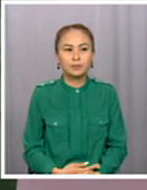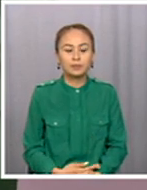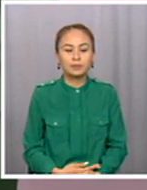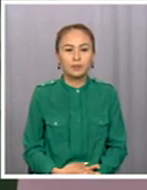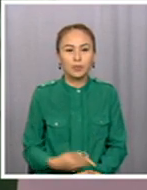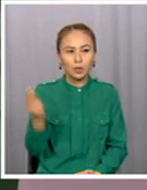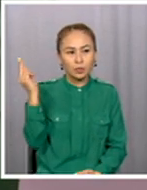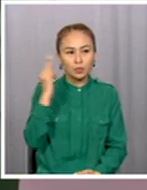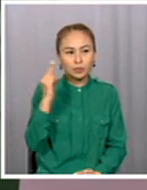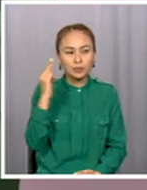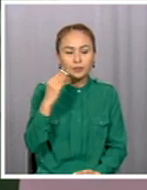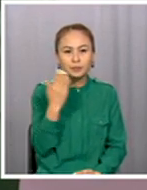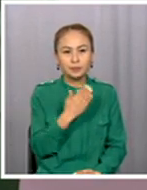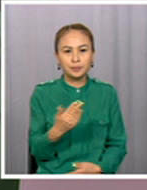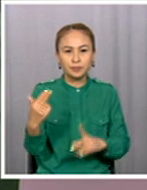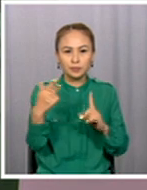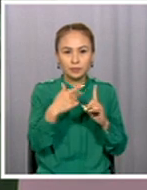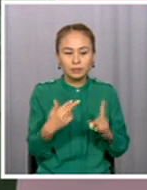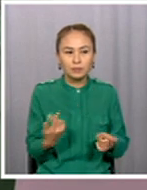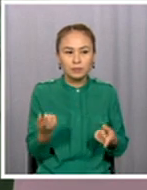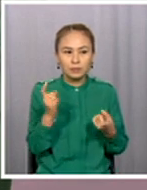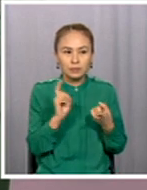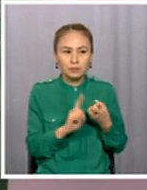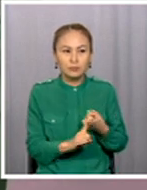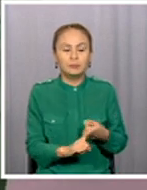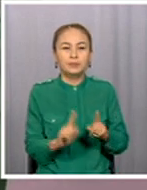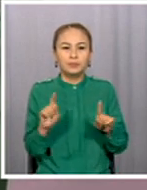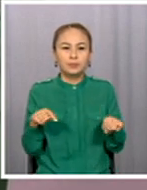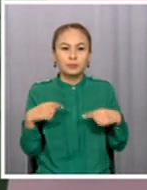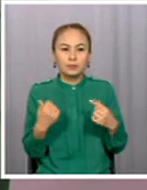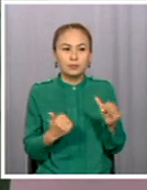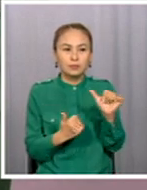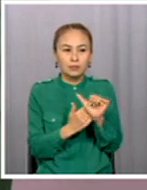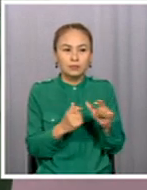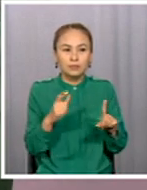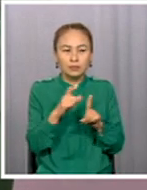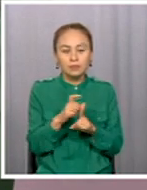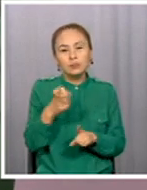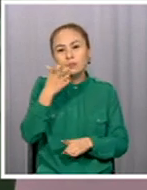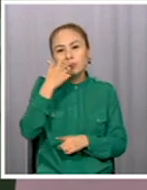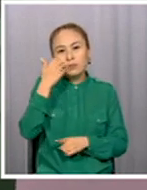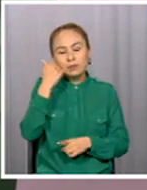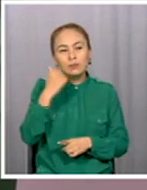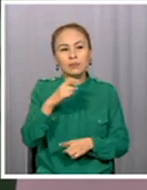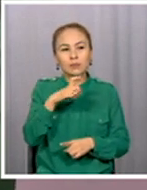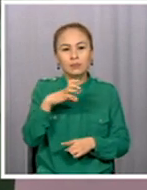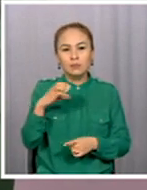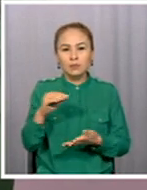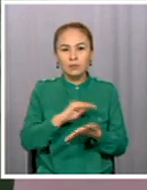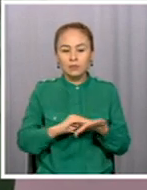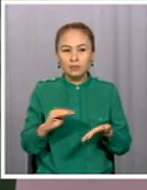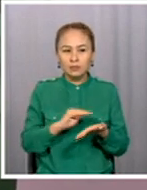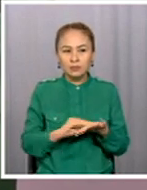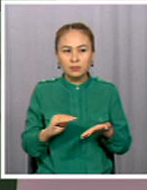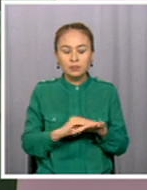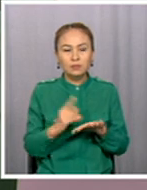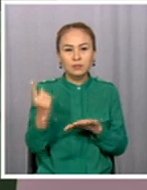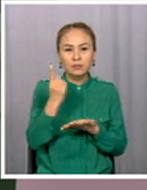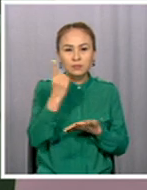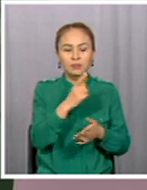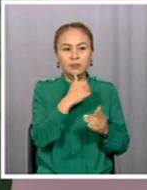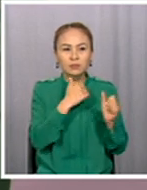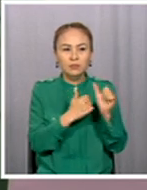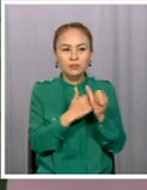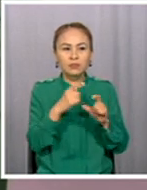Оқушылар, енді мәтін мазмұны бойынша берілген тірек сөздерді пайдаланып, эссе жазамыз. Алдымен тірек сөздерді